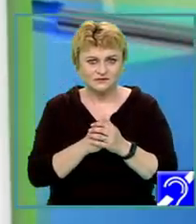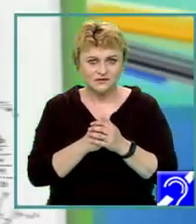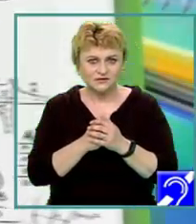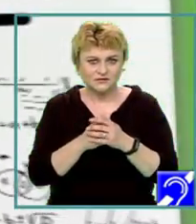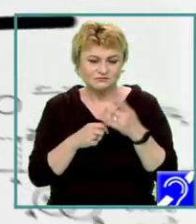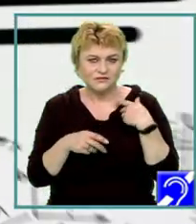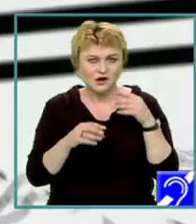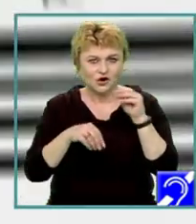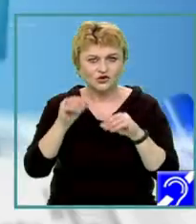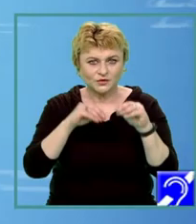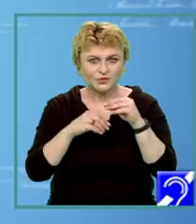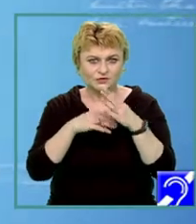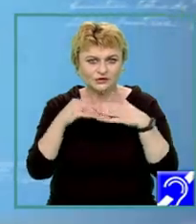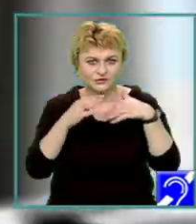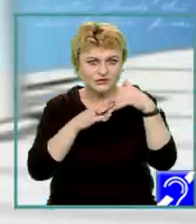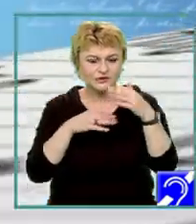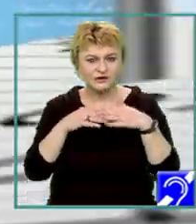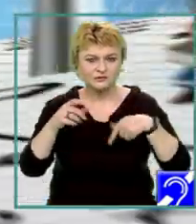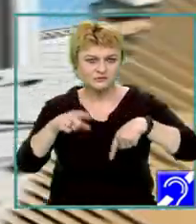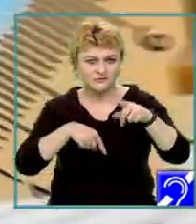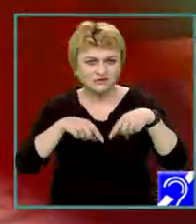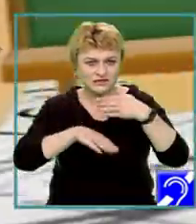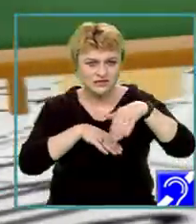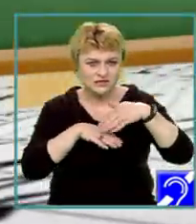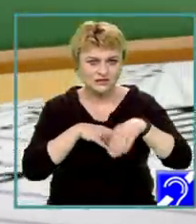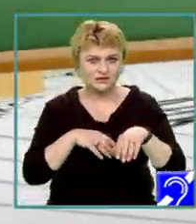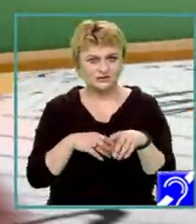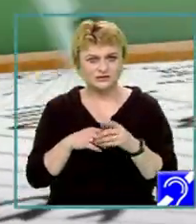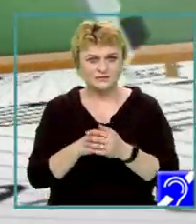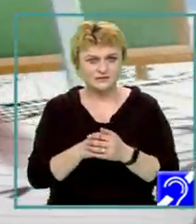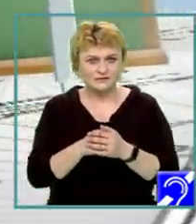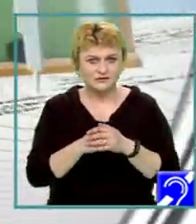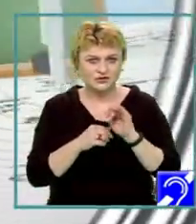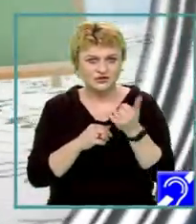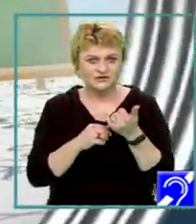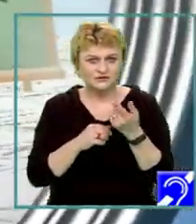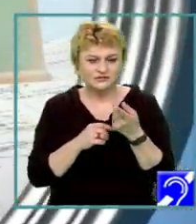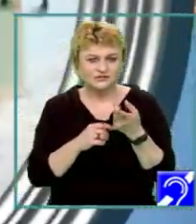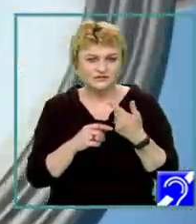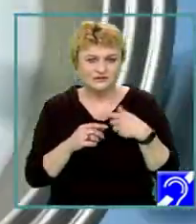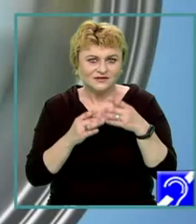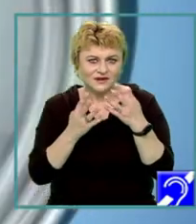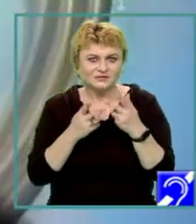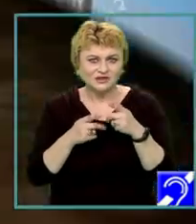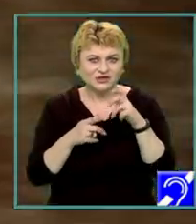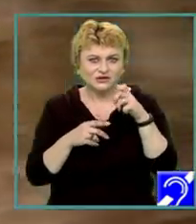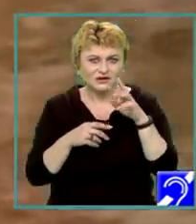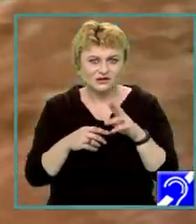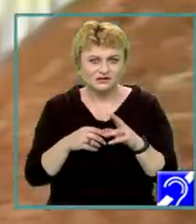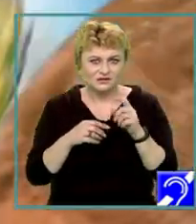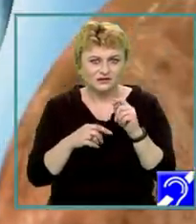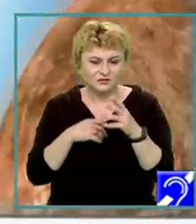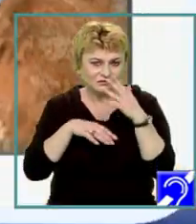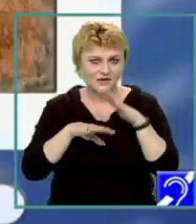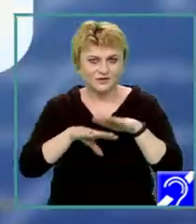contribuit la construirea șoselelor transcarpat Ice dar și la prima rețea de alimentare a Bucureștiului și a altor orașe mari fără